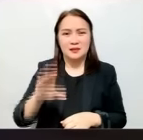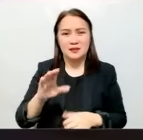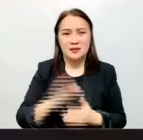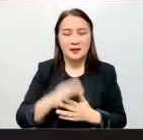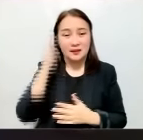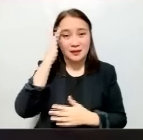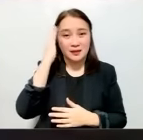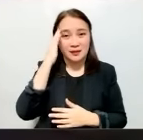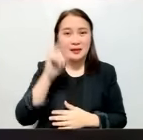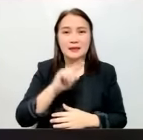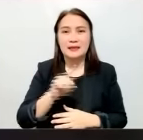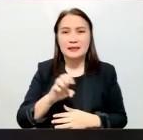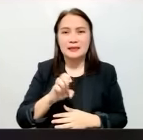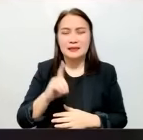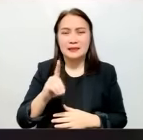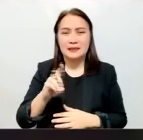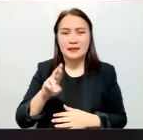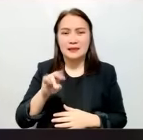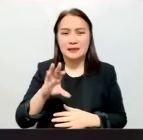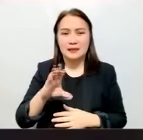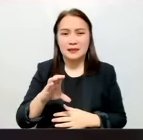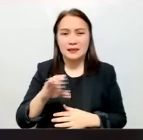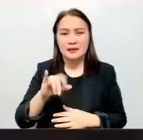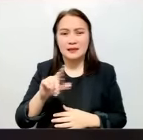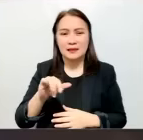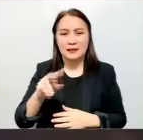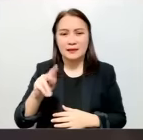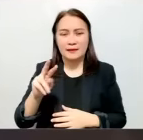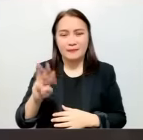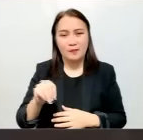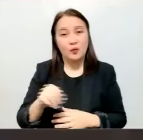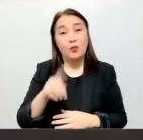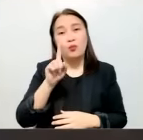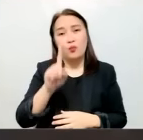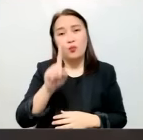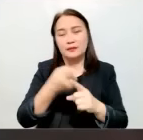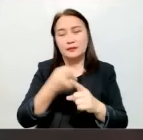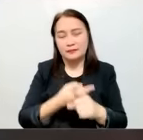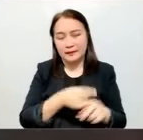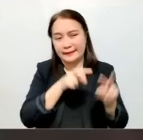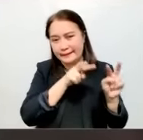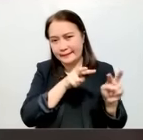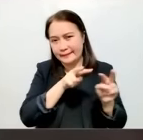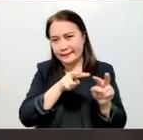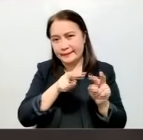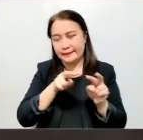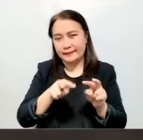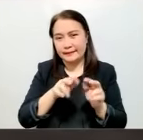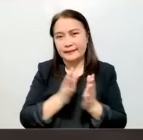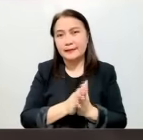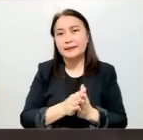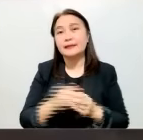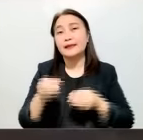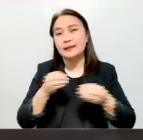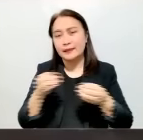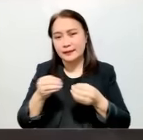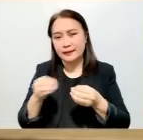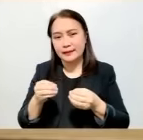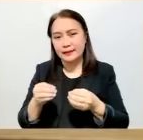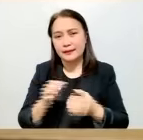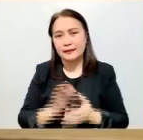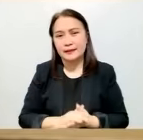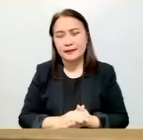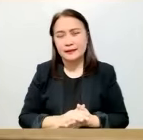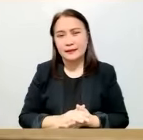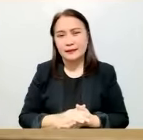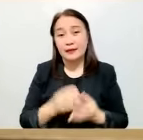Cedric Diam o alias Boss. Mahigit isang buwan nilang tiniktika ng target bago ikasa ang operasyon. High value individual siya considered.